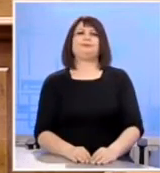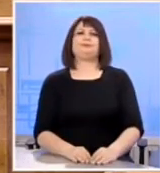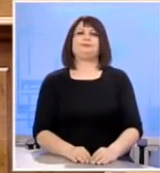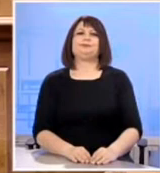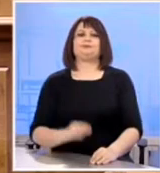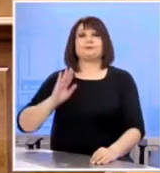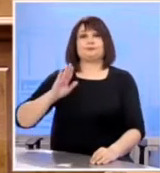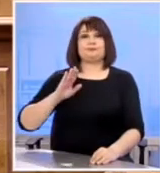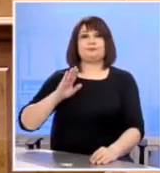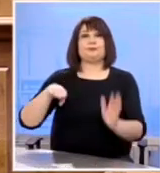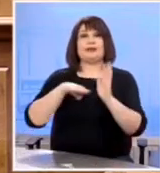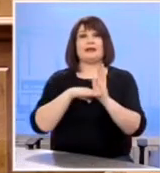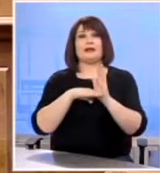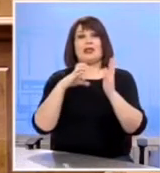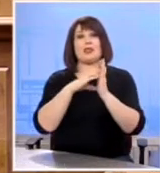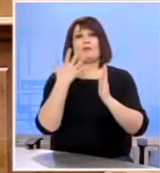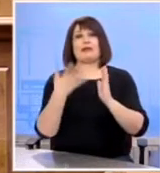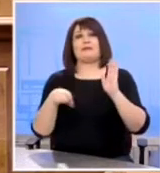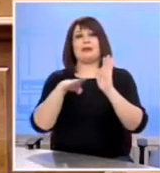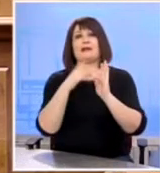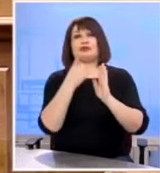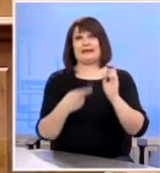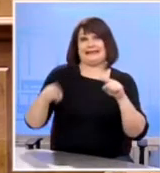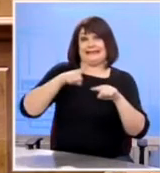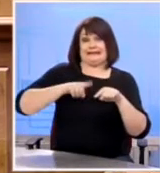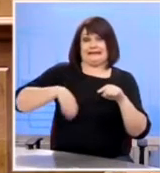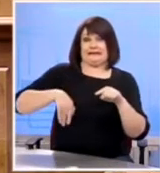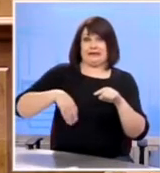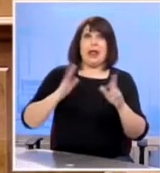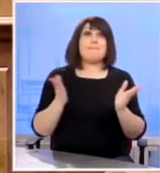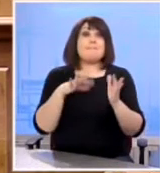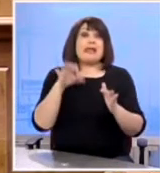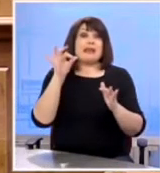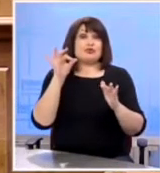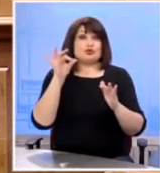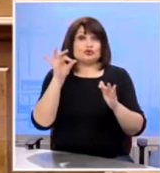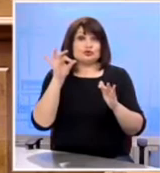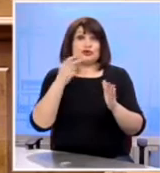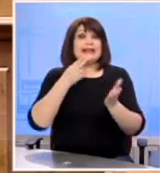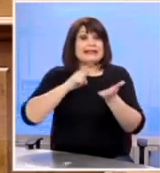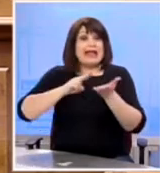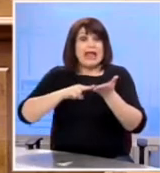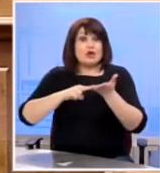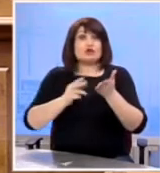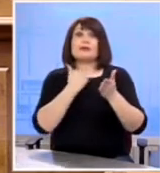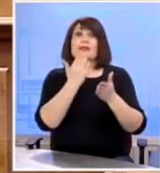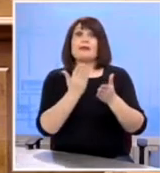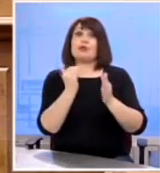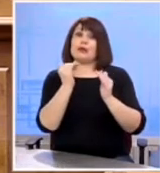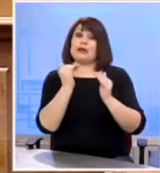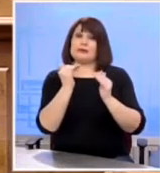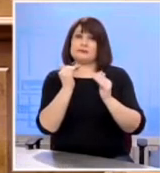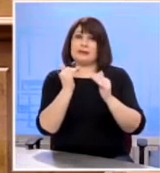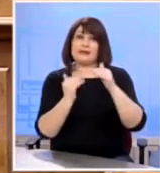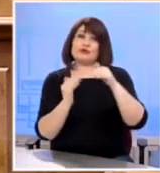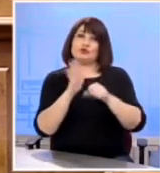Στο τέλος της παραγράφου 1 του άρθρου 5 προστίθεται η φράση «Σε κάθε περίπτωση το ποσό του ανταποδοτικού τέλους δεν δύναται να είναι μικρότερο